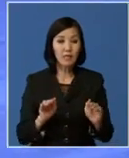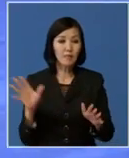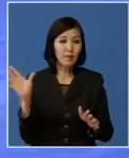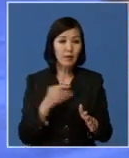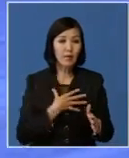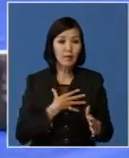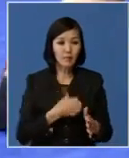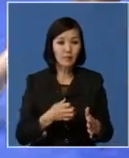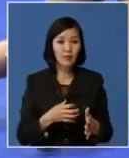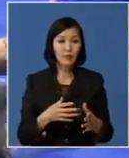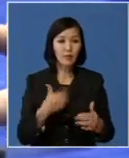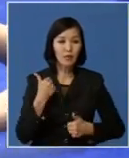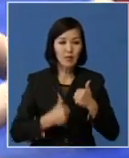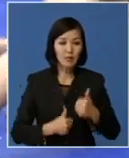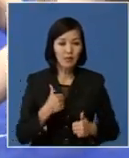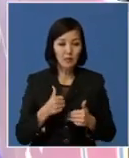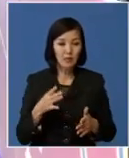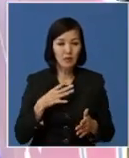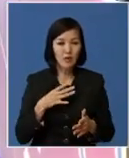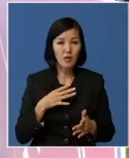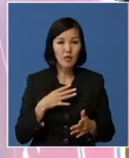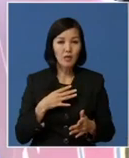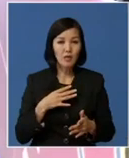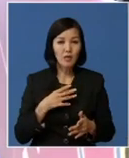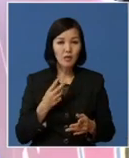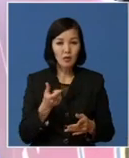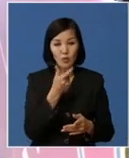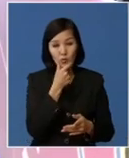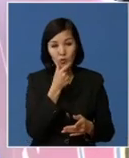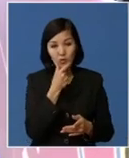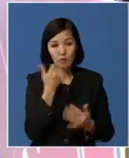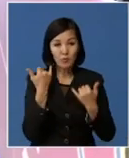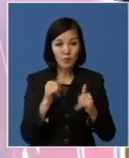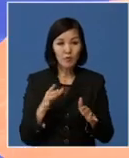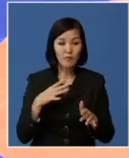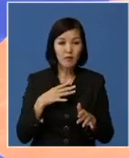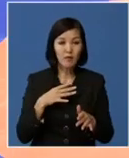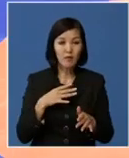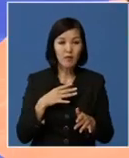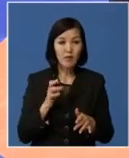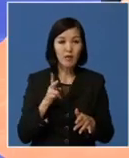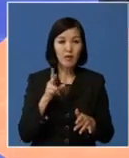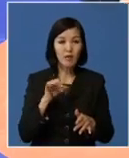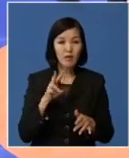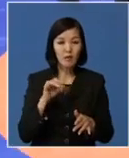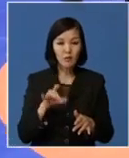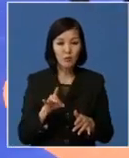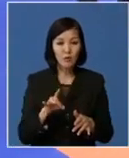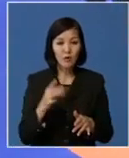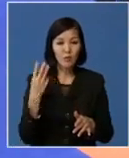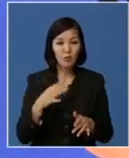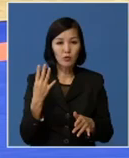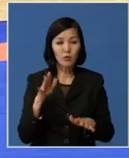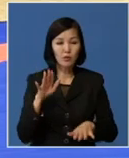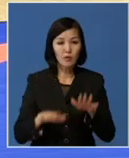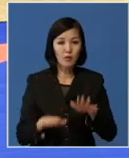жоқ. Еркін күрестің көрнекті әдіс тәсілін орындап көпшіліктің көзайымы болуға тырысты. Солардың бірі Әлинұр Дәуренұлы. Осы түркелі